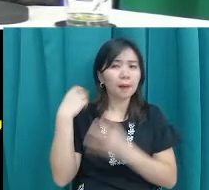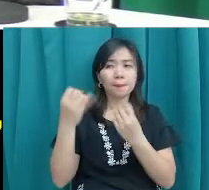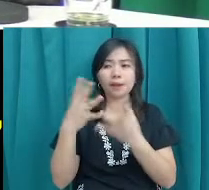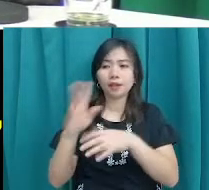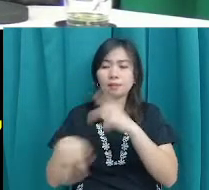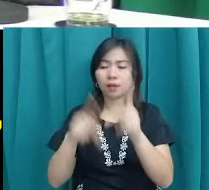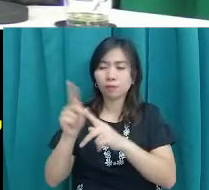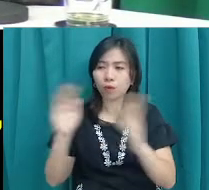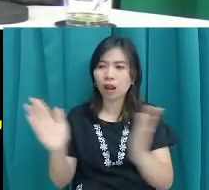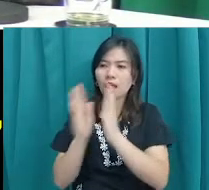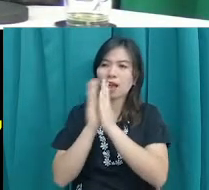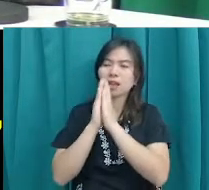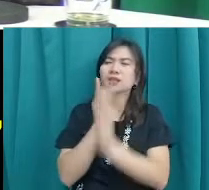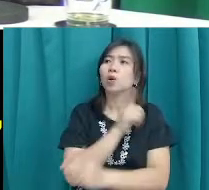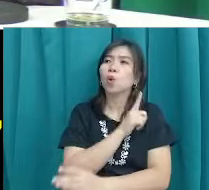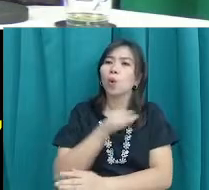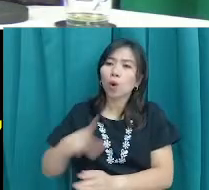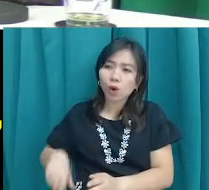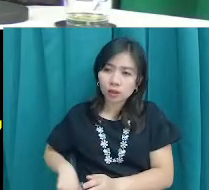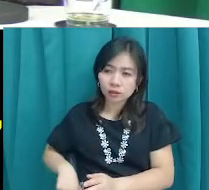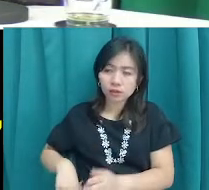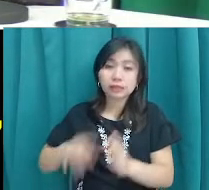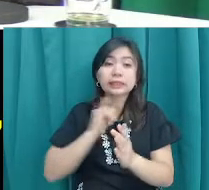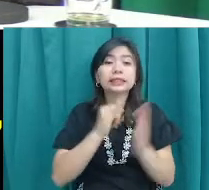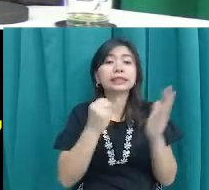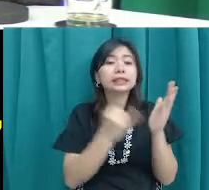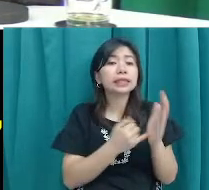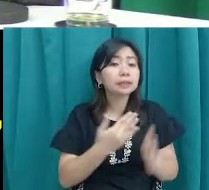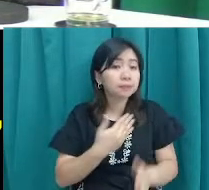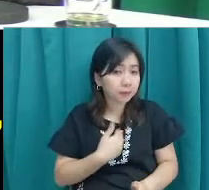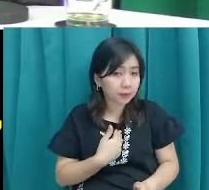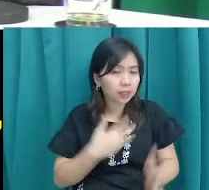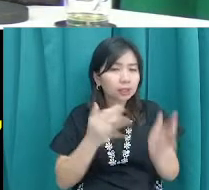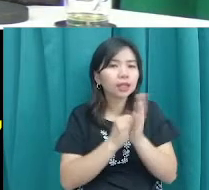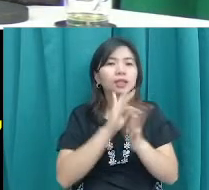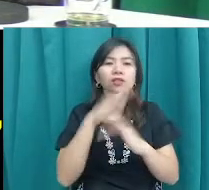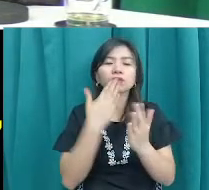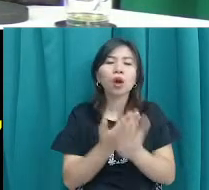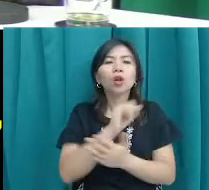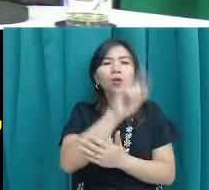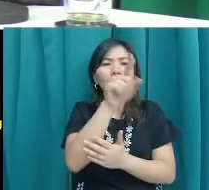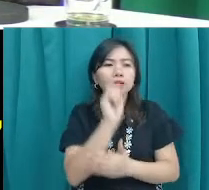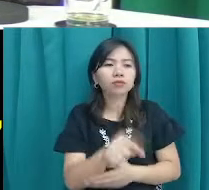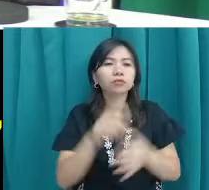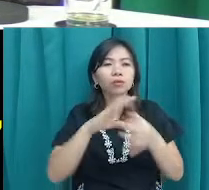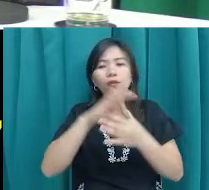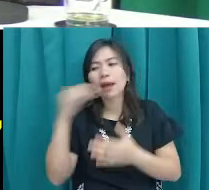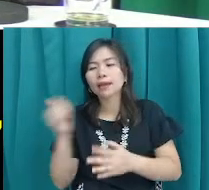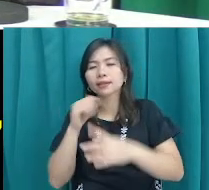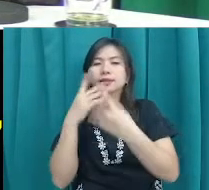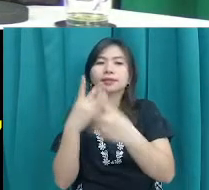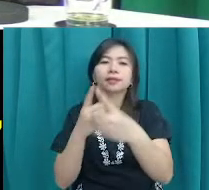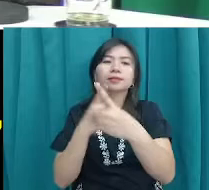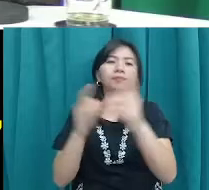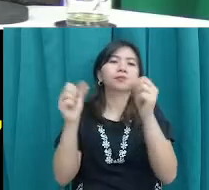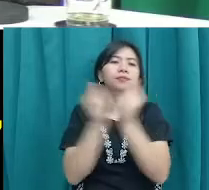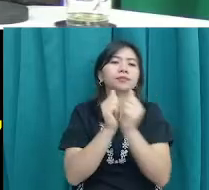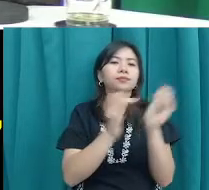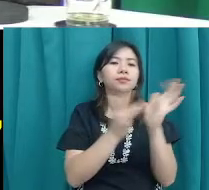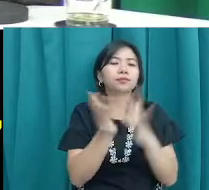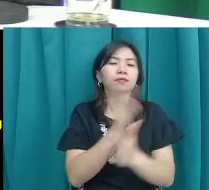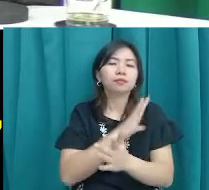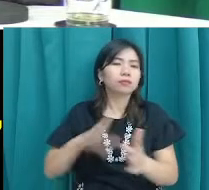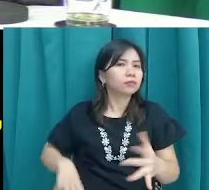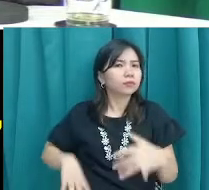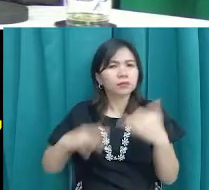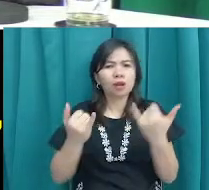Panginoon. You see? Ako po ba? Yun yung mga tanong ng mga ano eh, mga kasama ng Panginoon Jesucristo eh. Then, anong pinaliwanag,